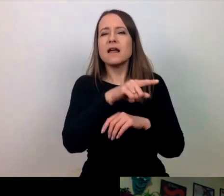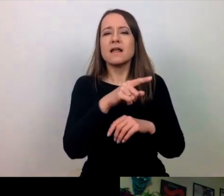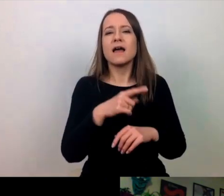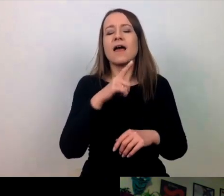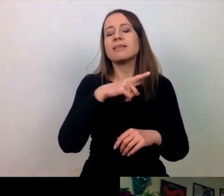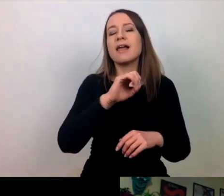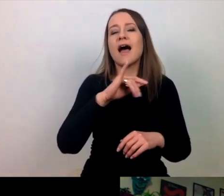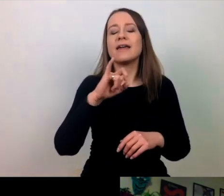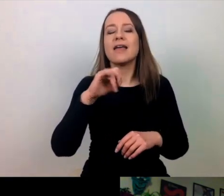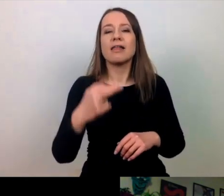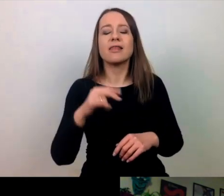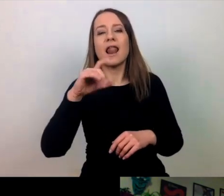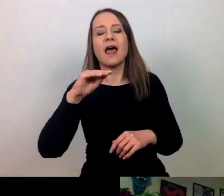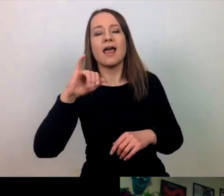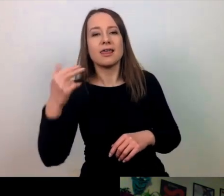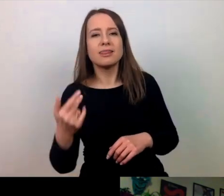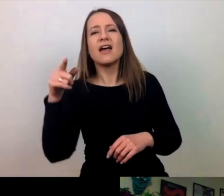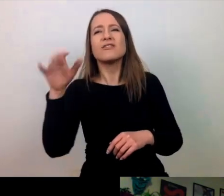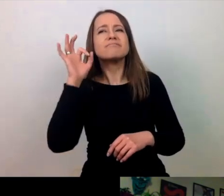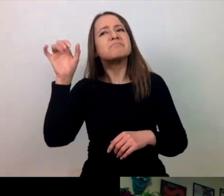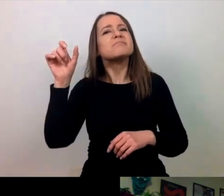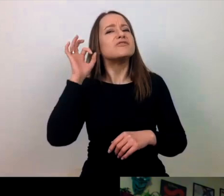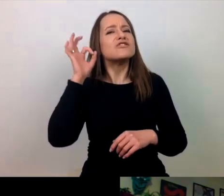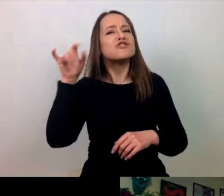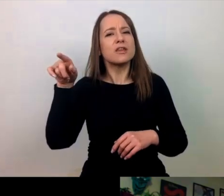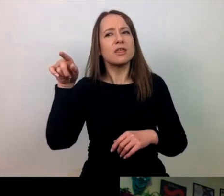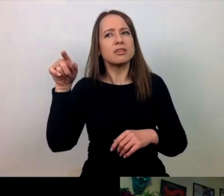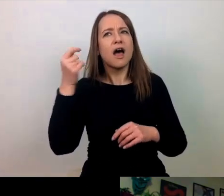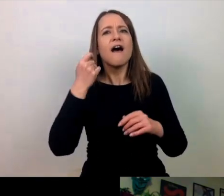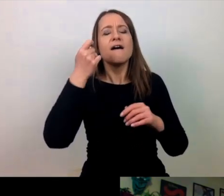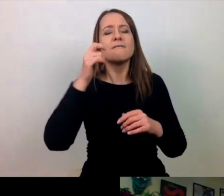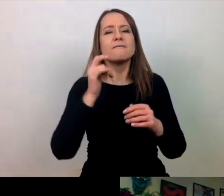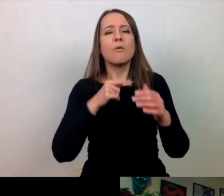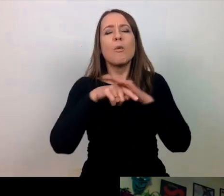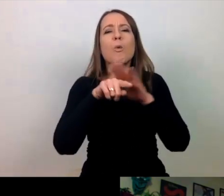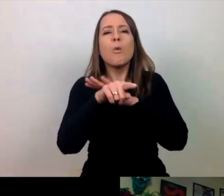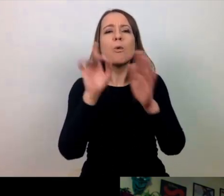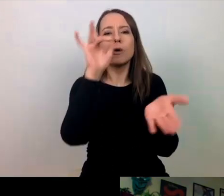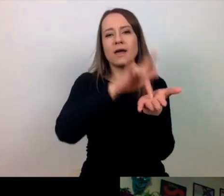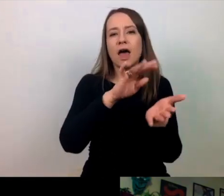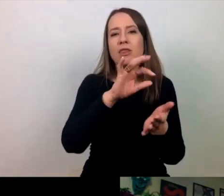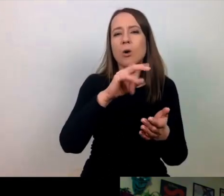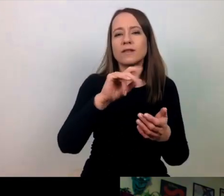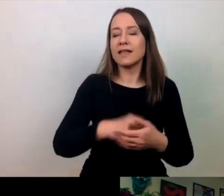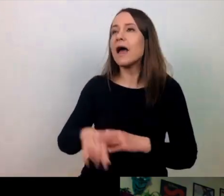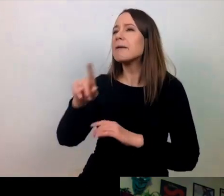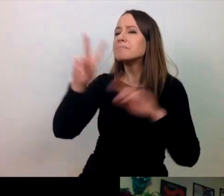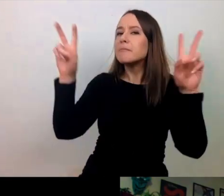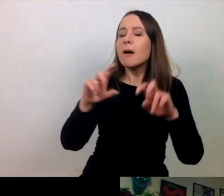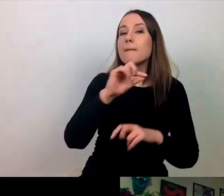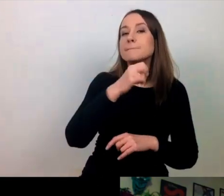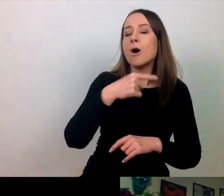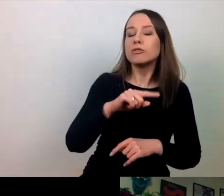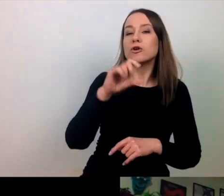Lane, która też uciekała do Toskanii. Tam chyba nawet Toskania była w tytule. Pod słońcem Toskanii? O, pod słońcem Toskanii. No